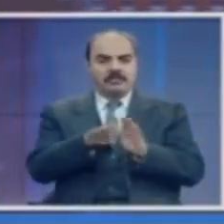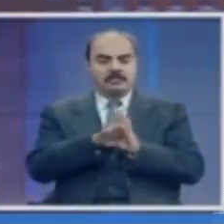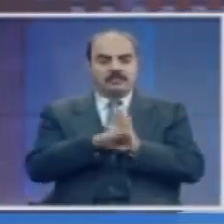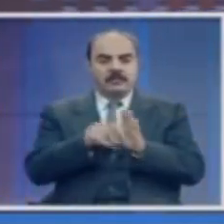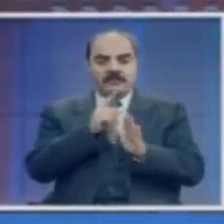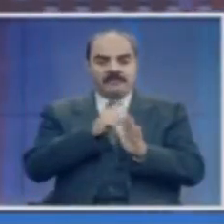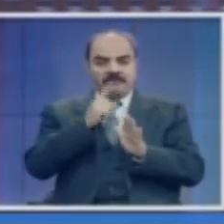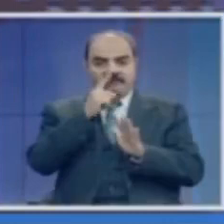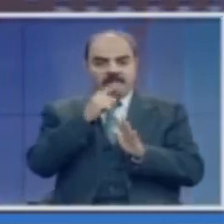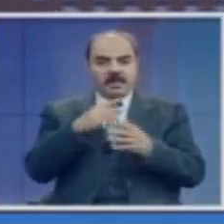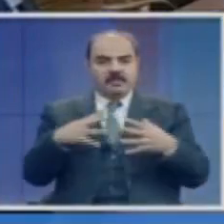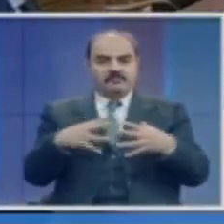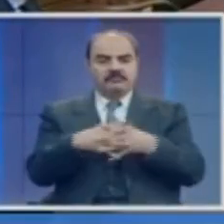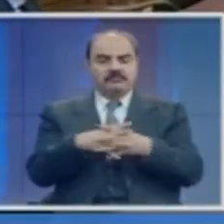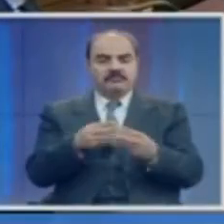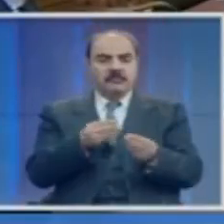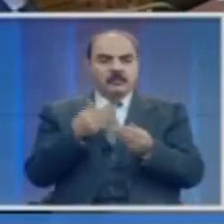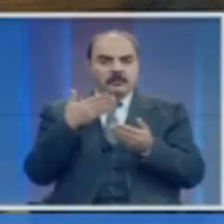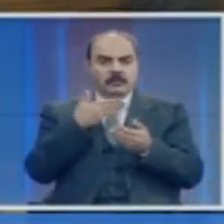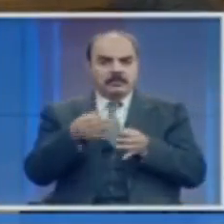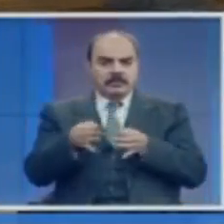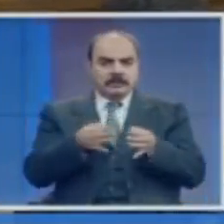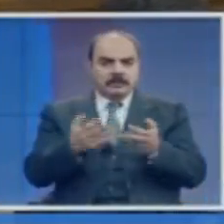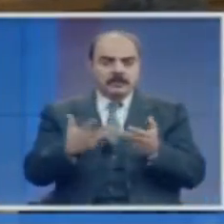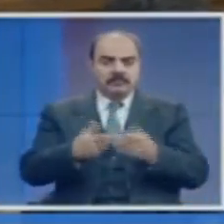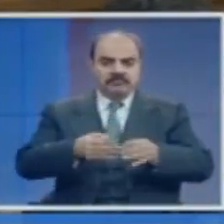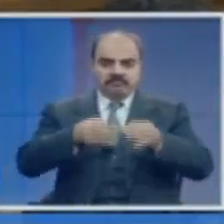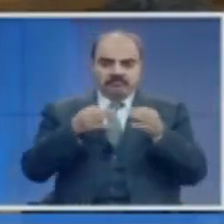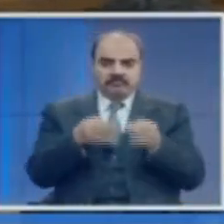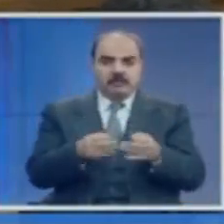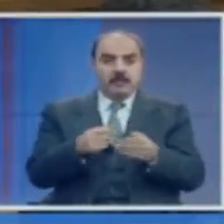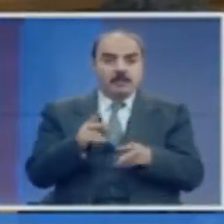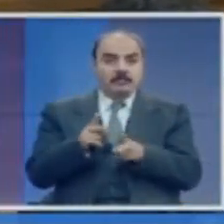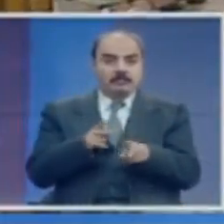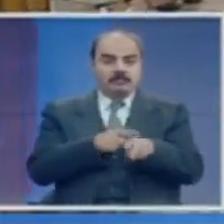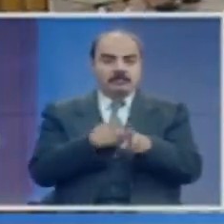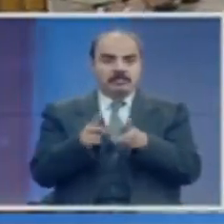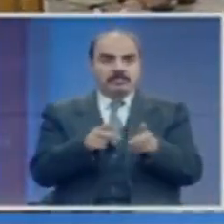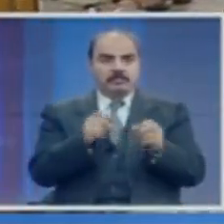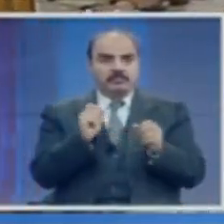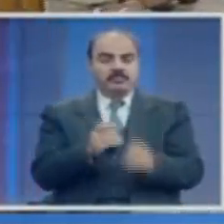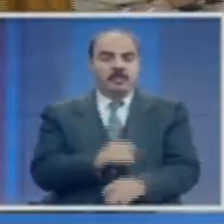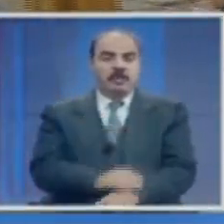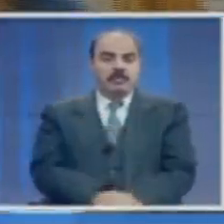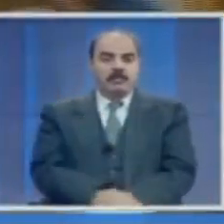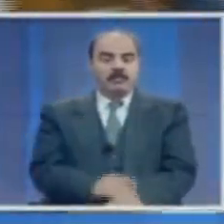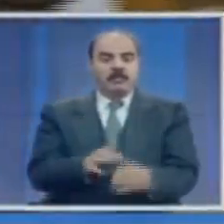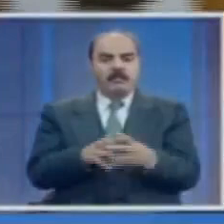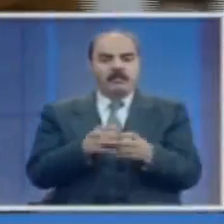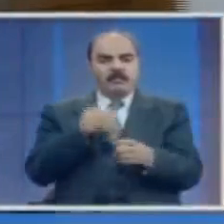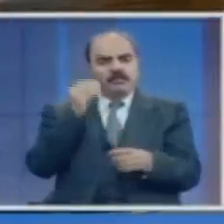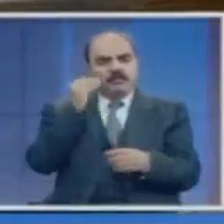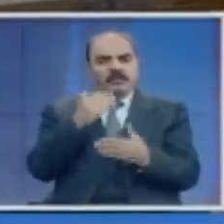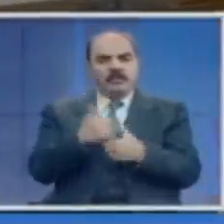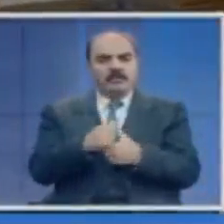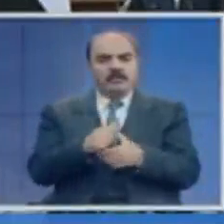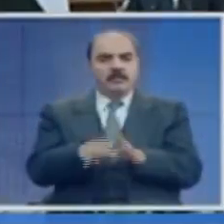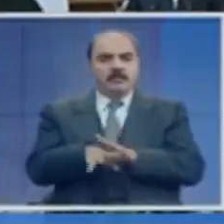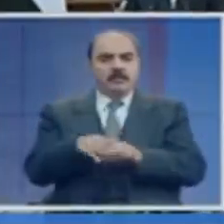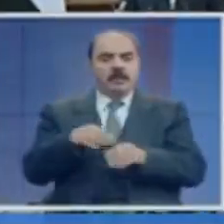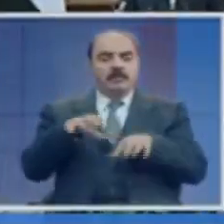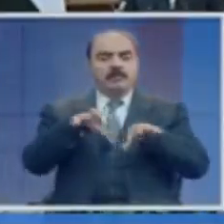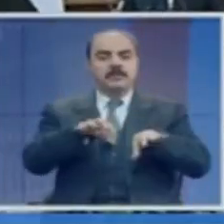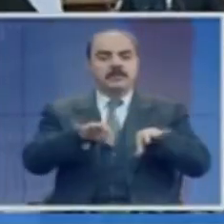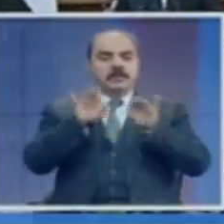وفق مبادئ الكفاءة الفنية والتكلفة الاقتصادية وسرعة الإنجاز. واطلع الرئيس على موقف التنفيذي